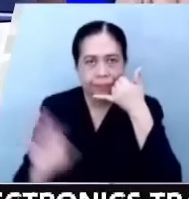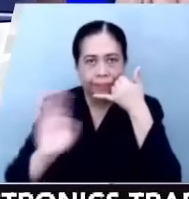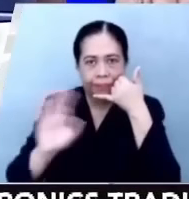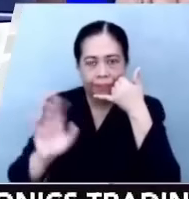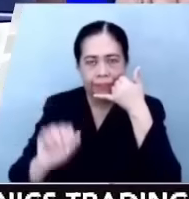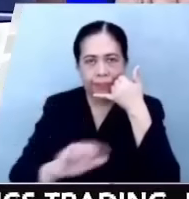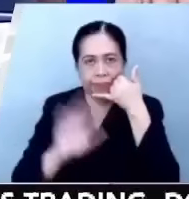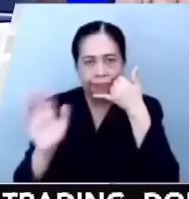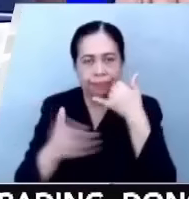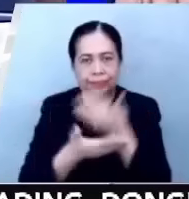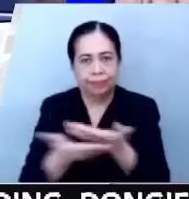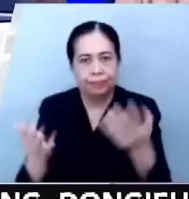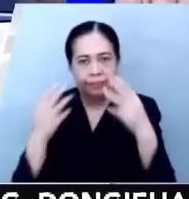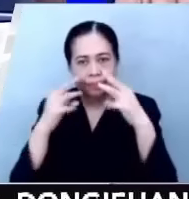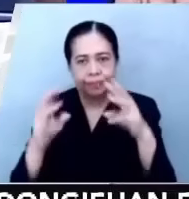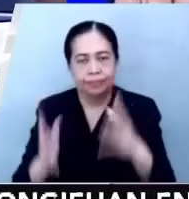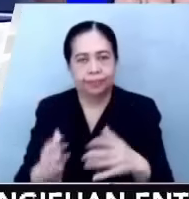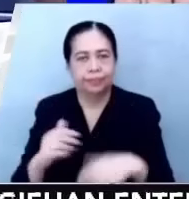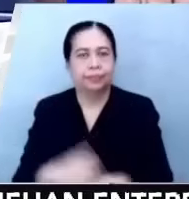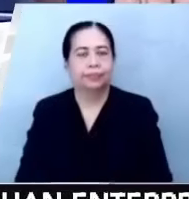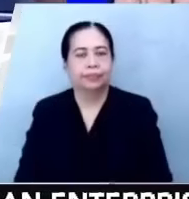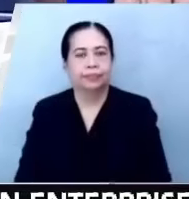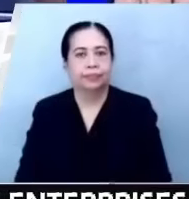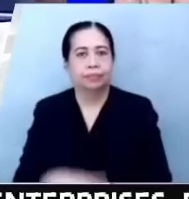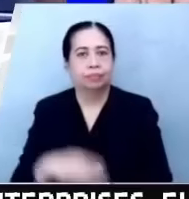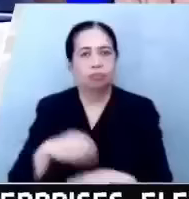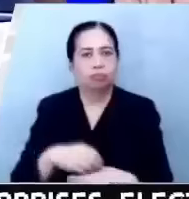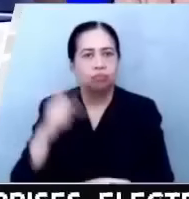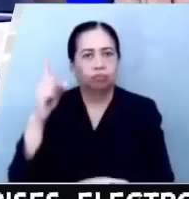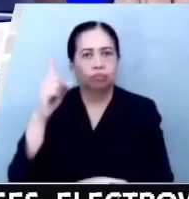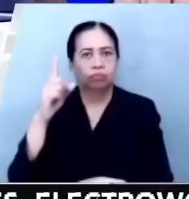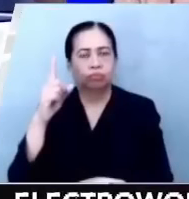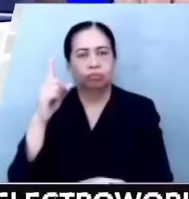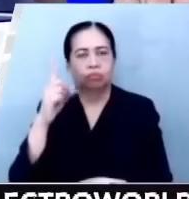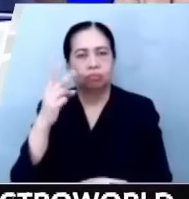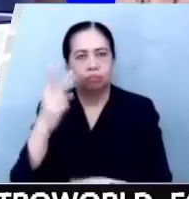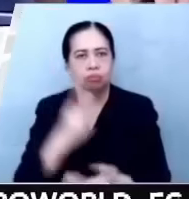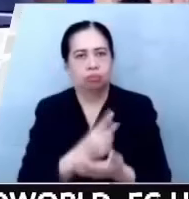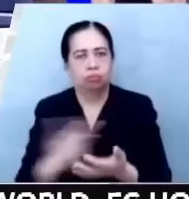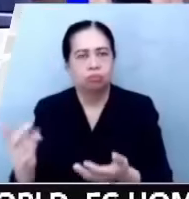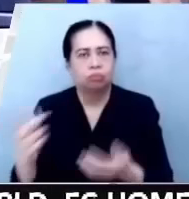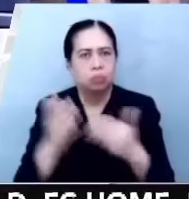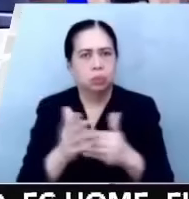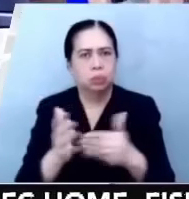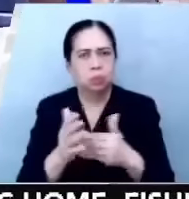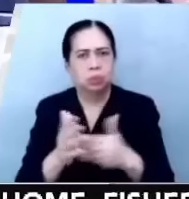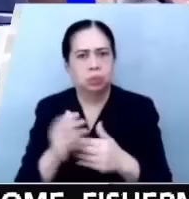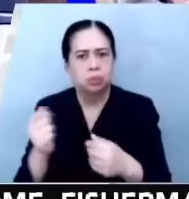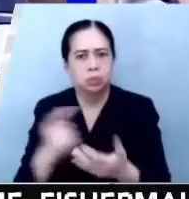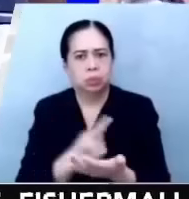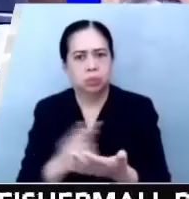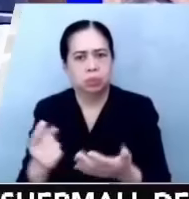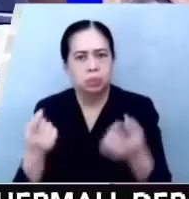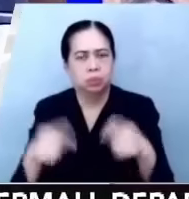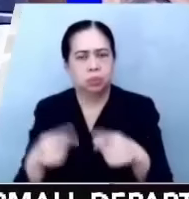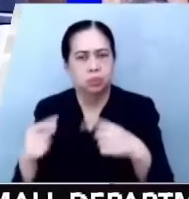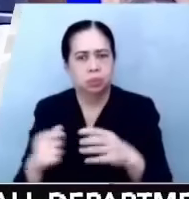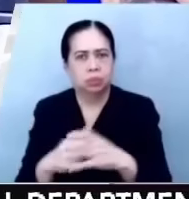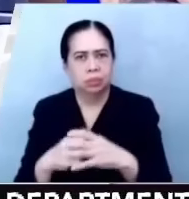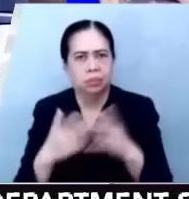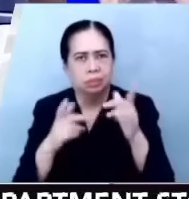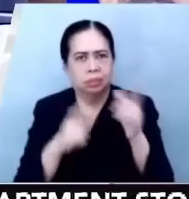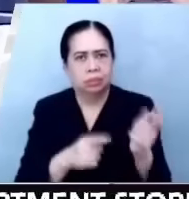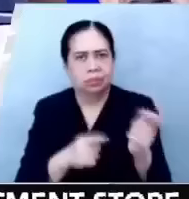mga tagasubaybay sir. Sa loob ng isang linggo, dalawang insidente na po ng harassment ang nangyari sa Skoda Shoal. Parang nalipat ata mula sa